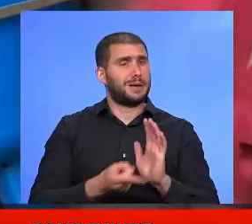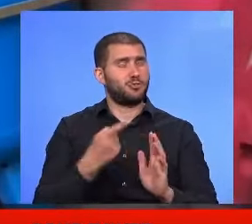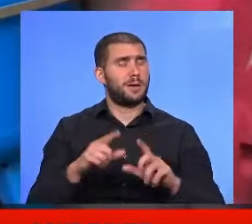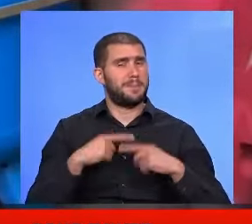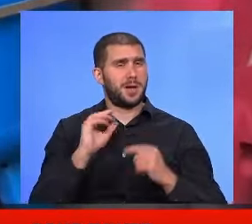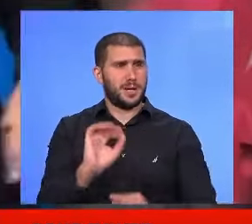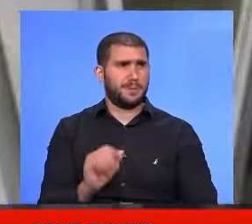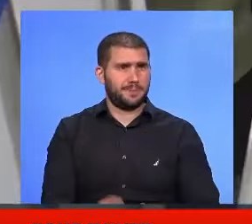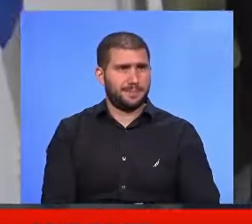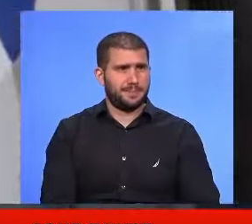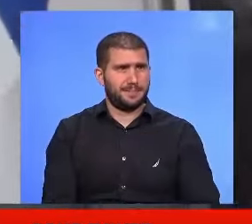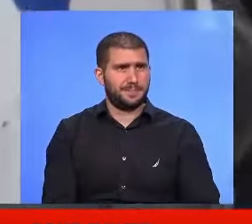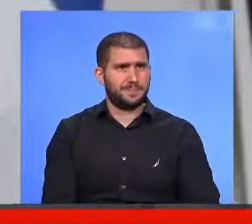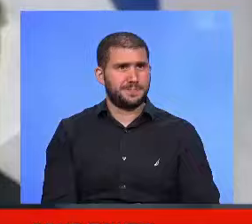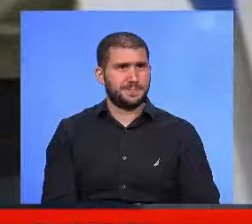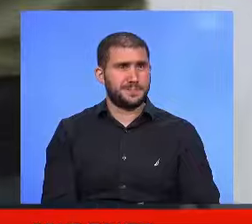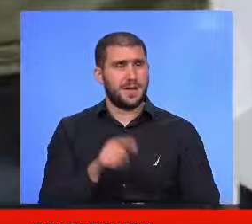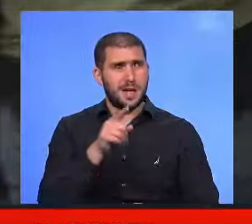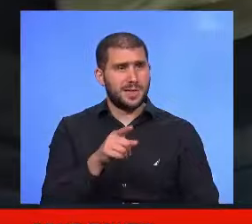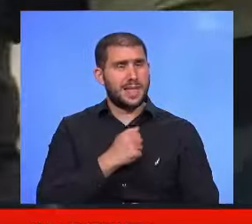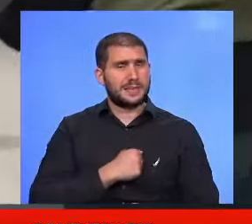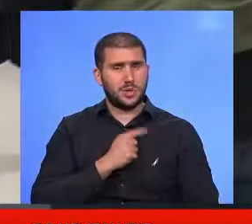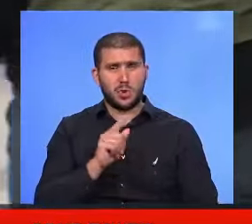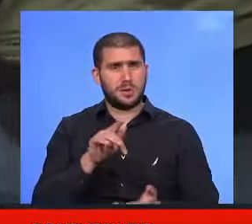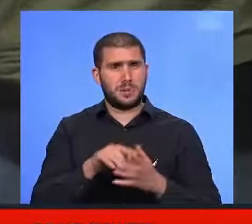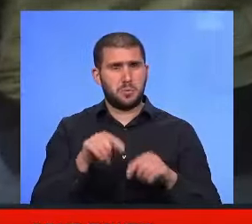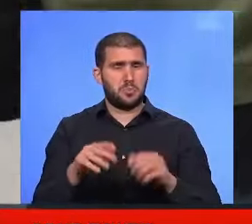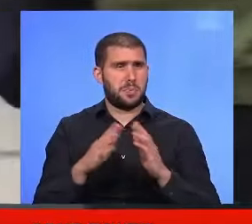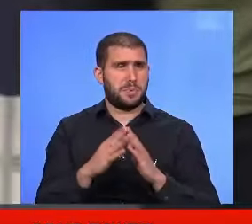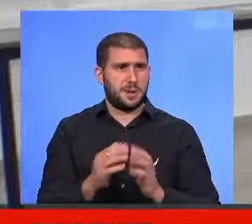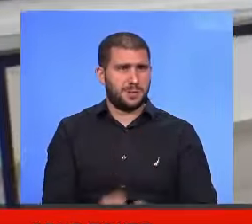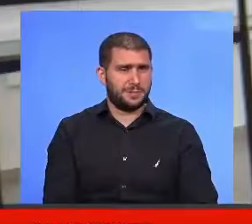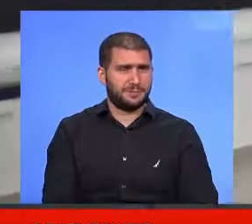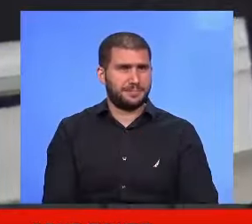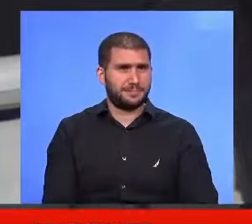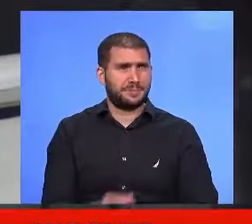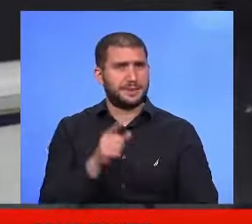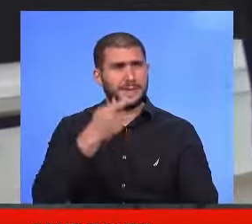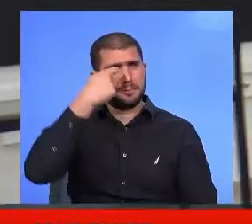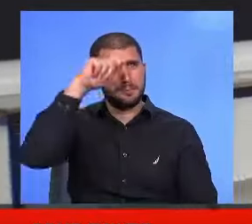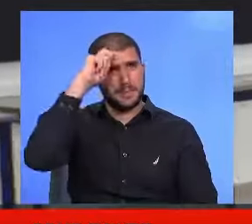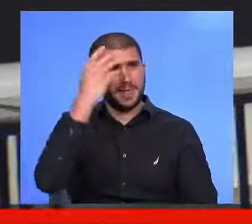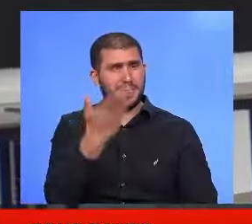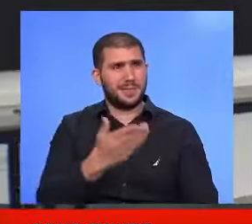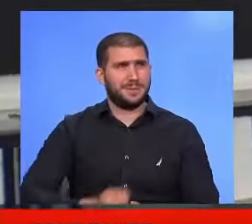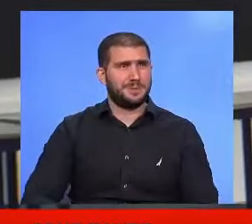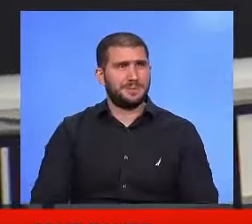בחיים, ואתה לצערנו לא כאן בבית. This is in Berlin,